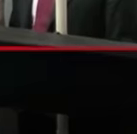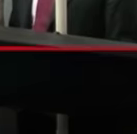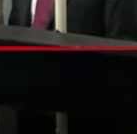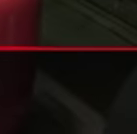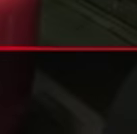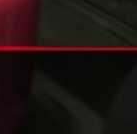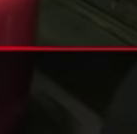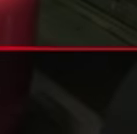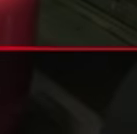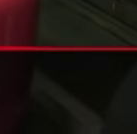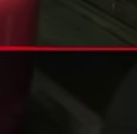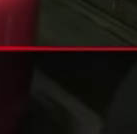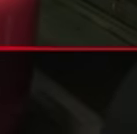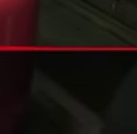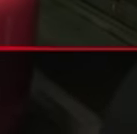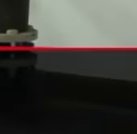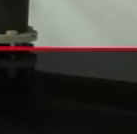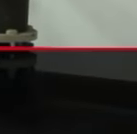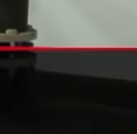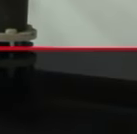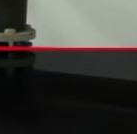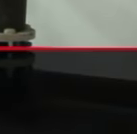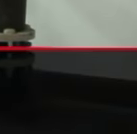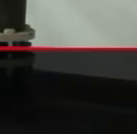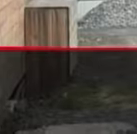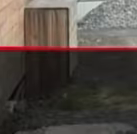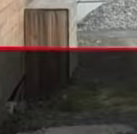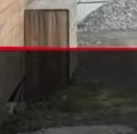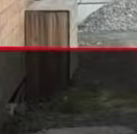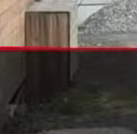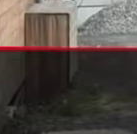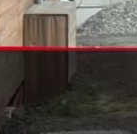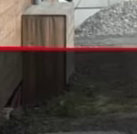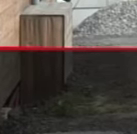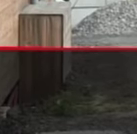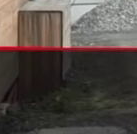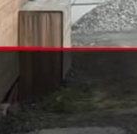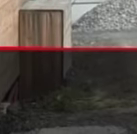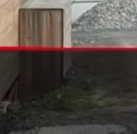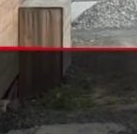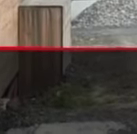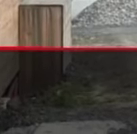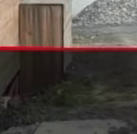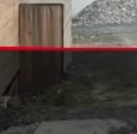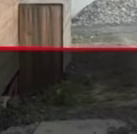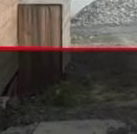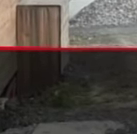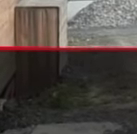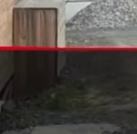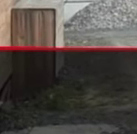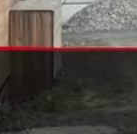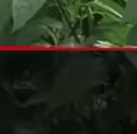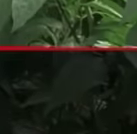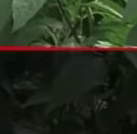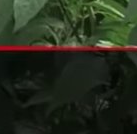Bizkaiko Basogintza Elkartearen presidentea eta Jon Lekerika Lorraren presidentea, Mungiara joan dira duela